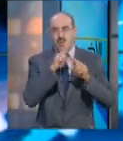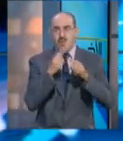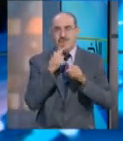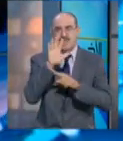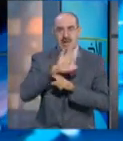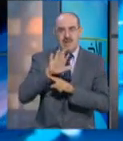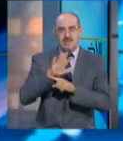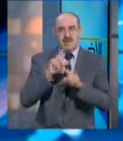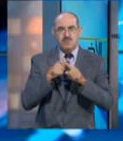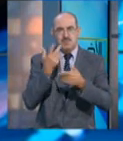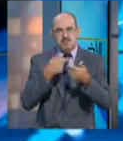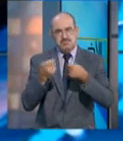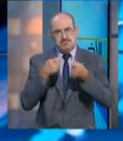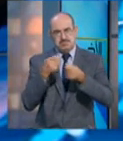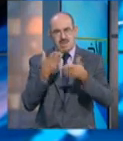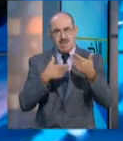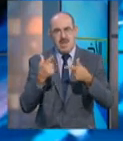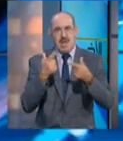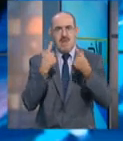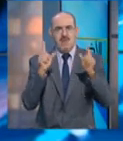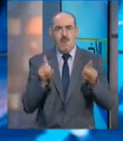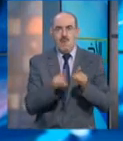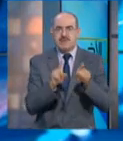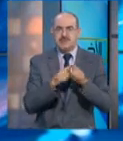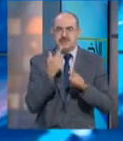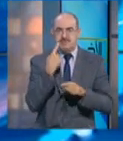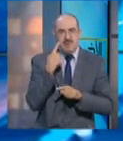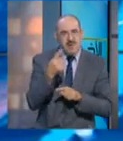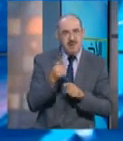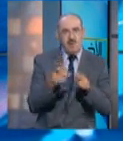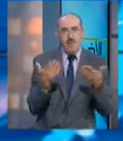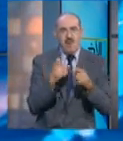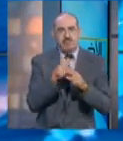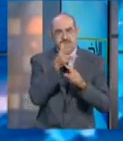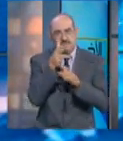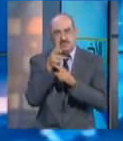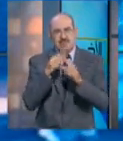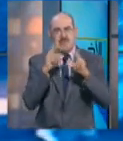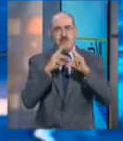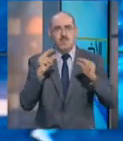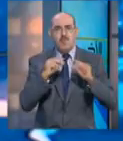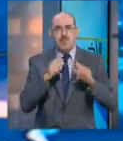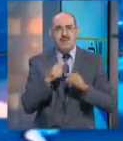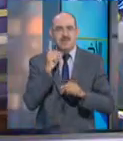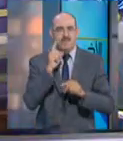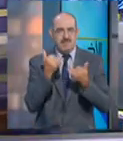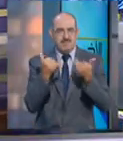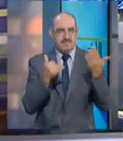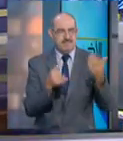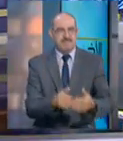العربية للتبادل التجاري، وهذا ما رصدته لنا من لبنان أمل بوعقبة.